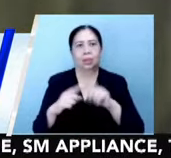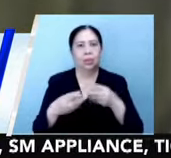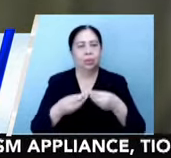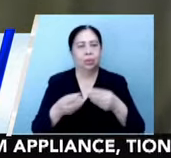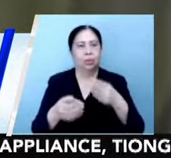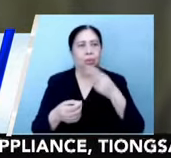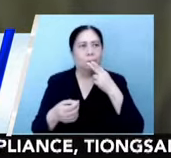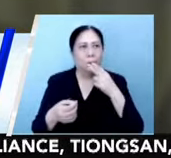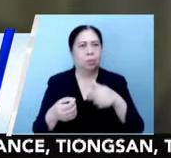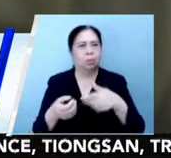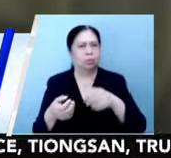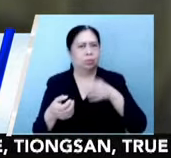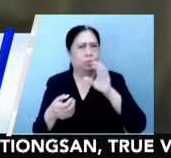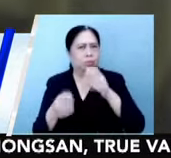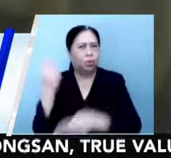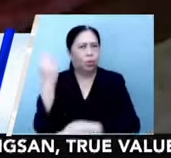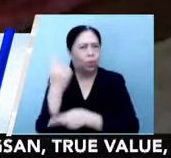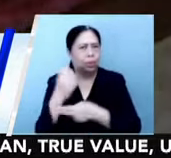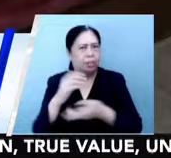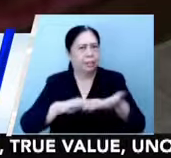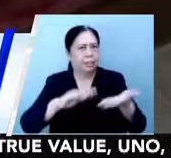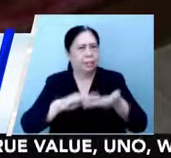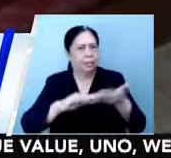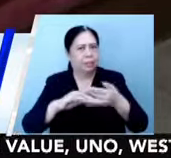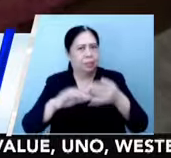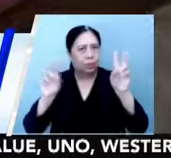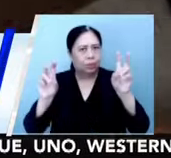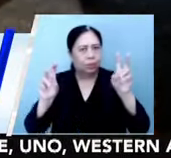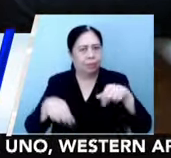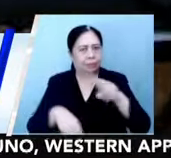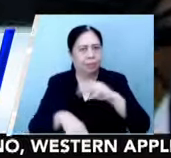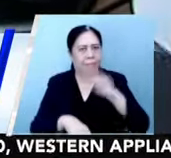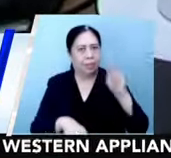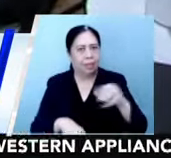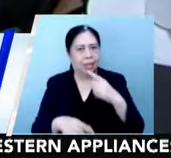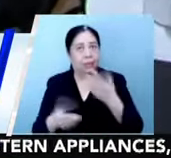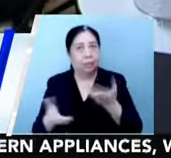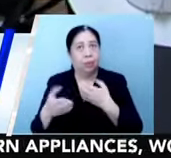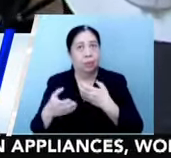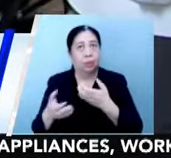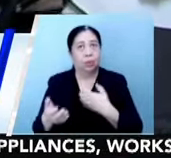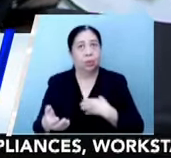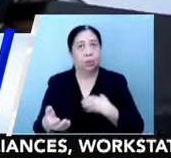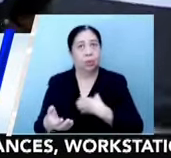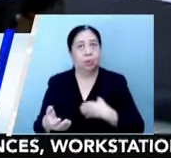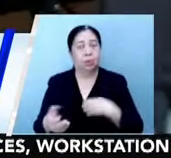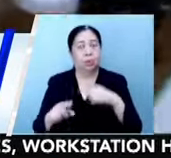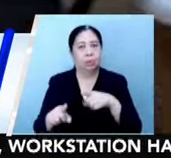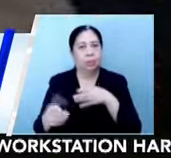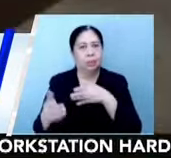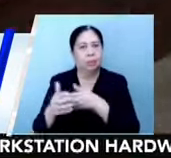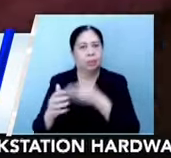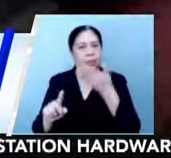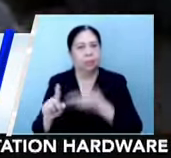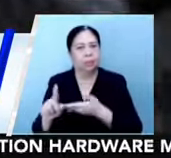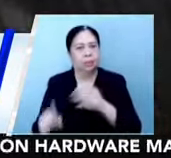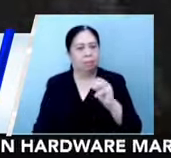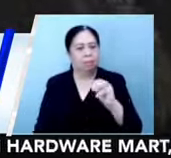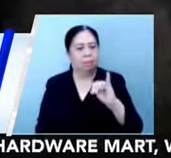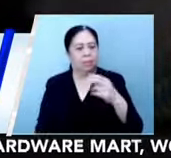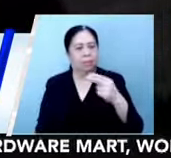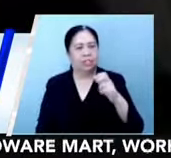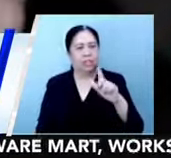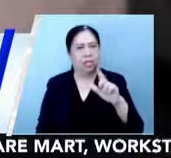inumin ng isang hotel casino sa Metro Manila. Batay sa inihaing reklamo ni Calayan sa NBI laban kay Michelle Alfaro